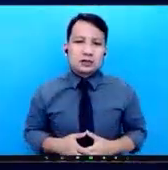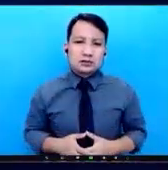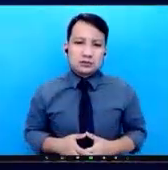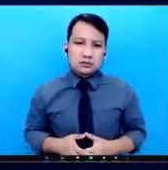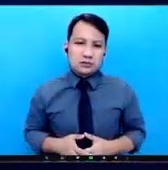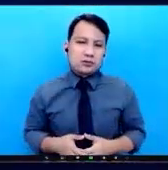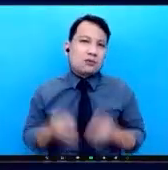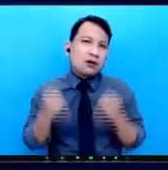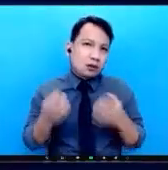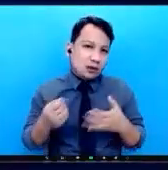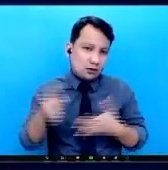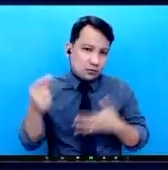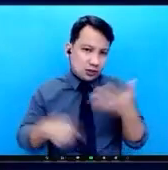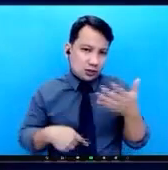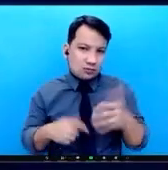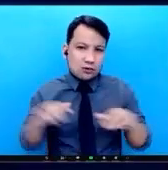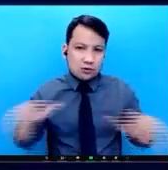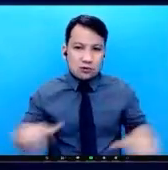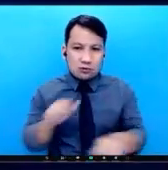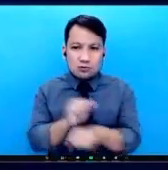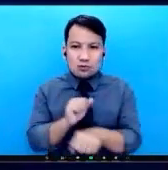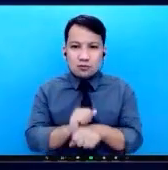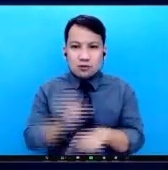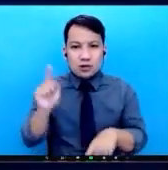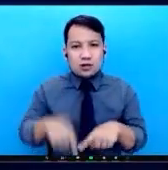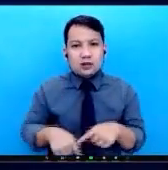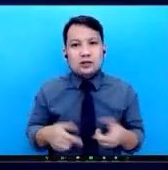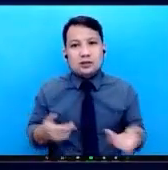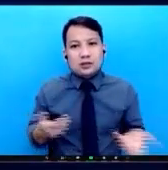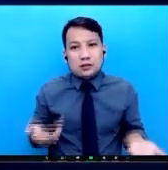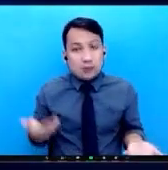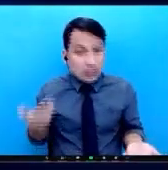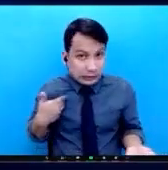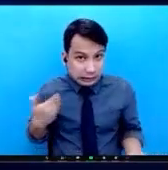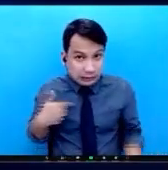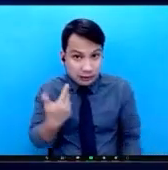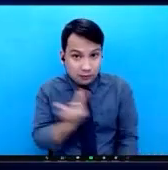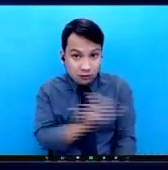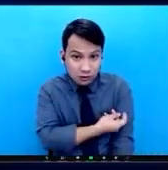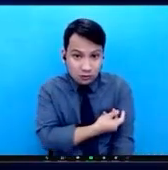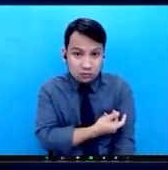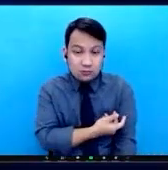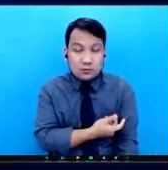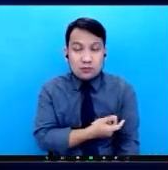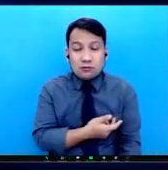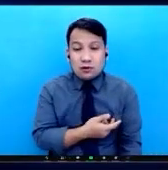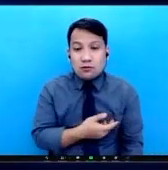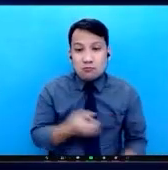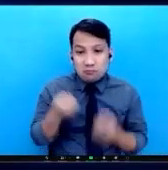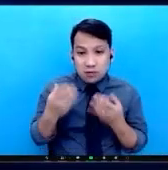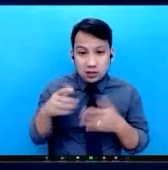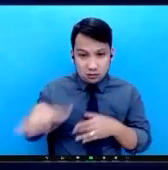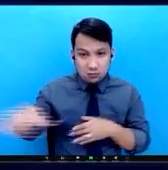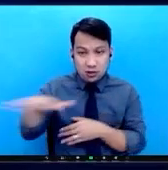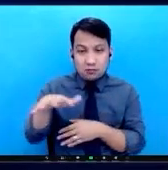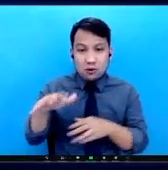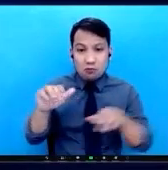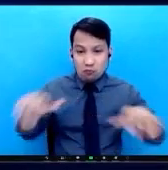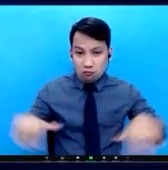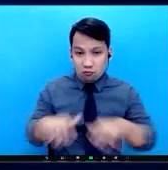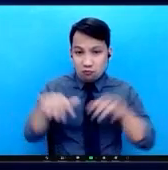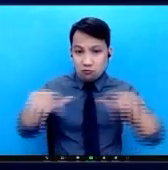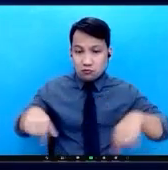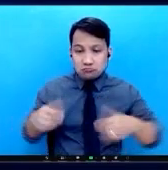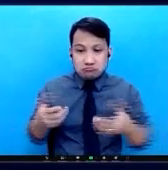pong mga manggagawa. Ang unang-una ay hindi pa bakunado. Marami sa mga manggagawa ang